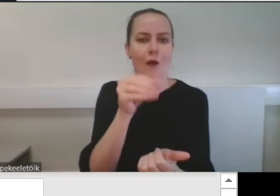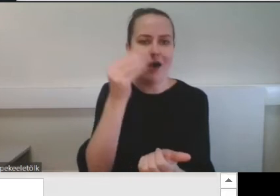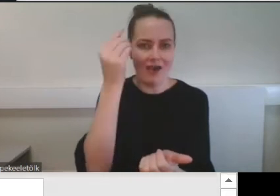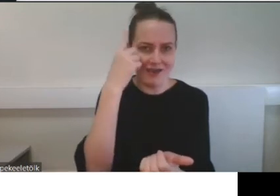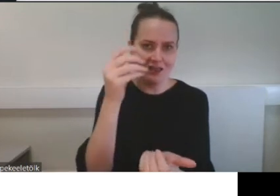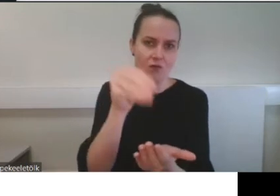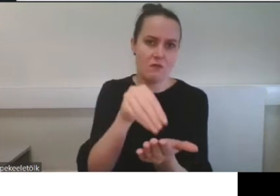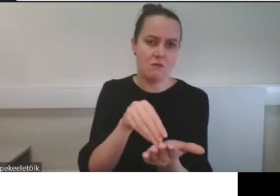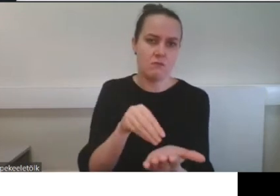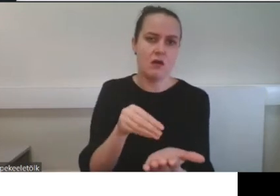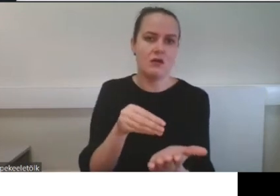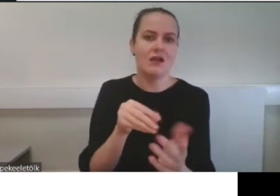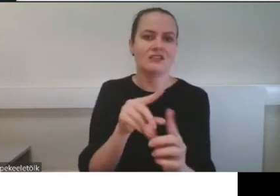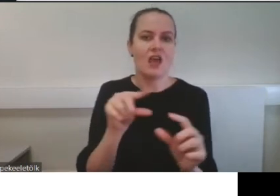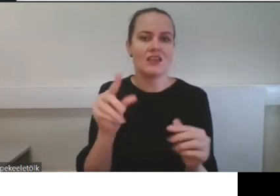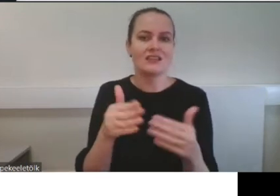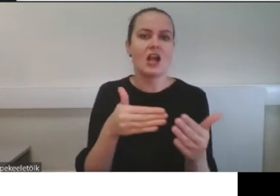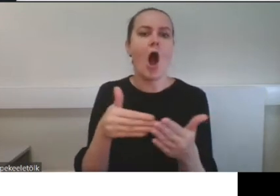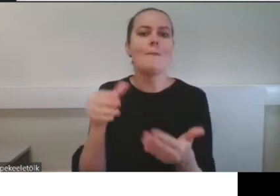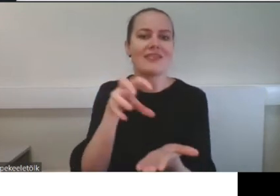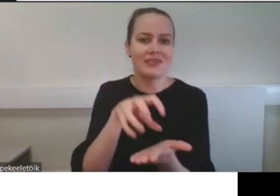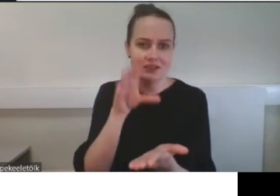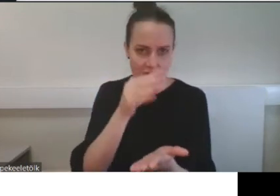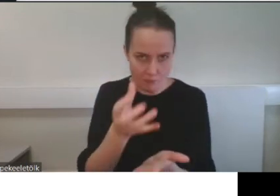Nii, üks väike hetk läheb aega.